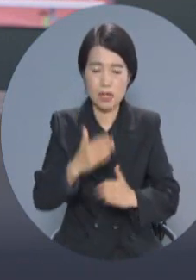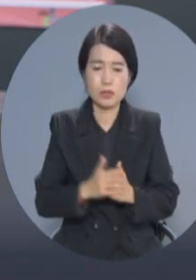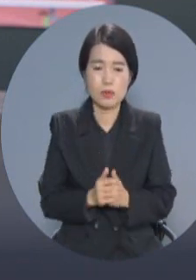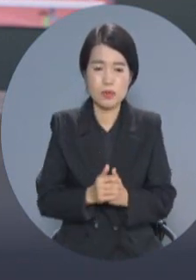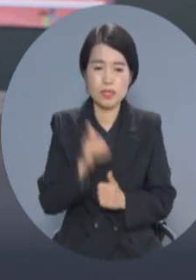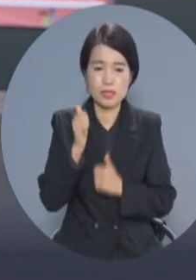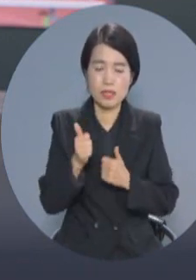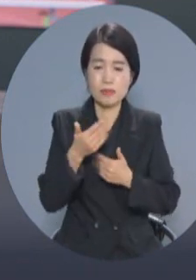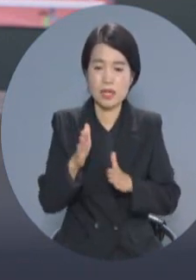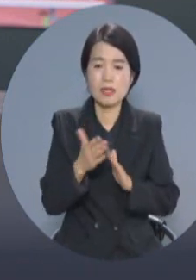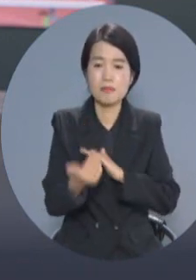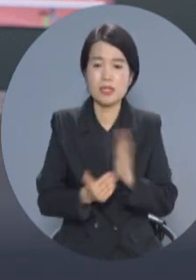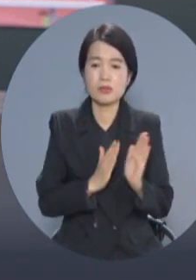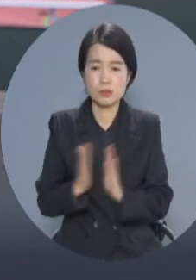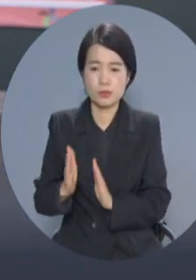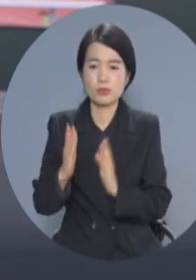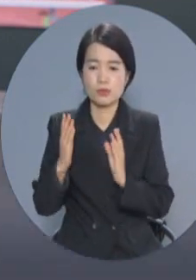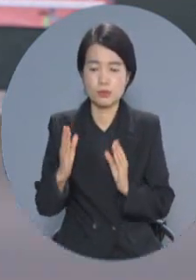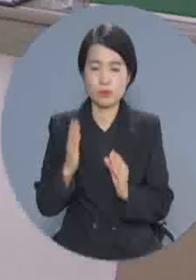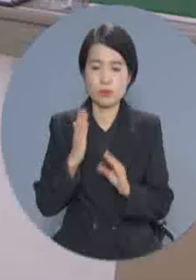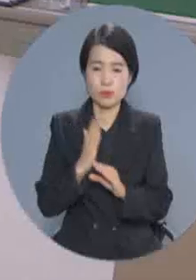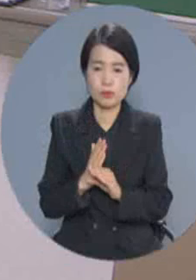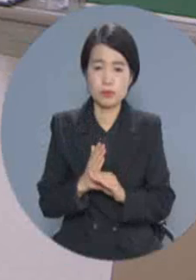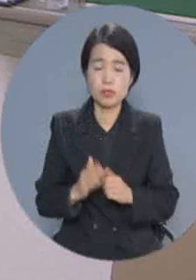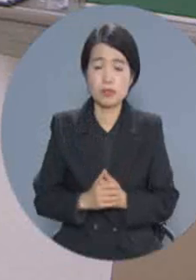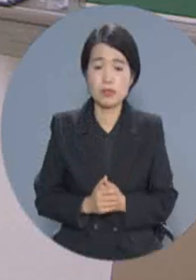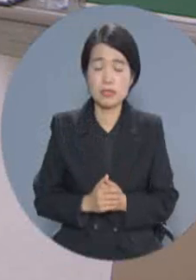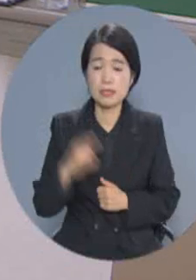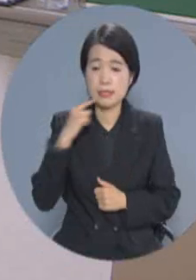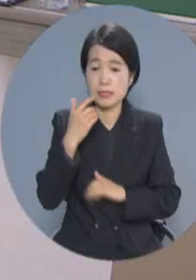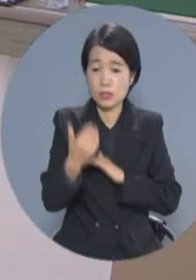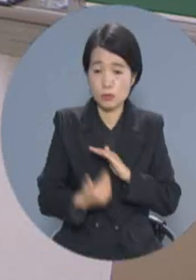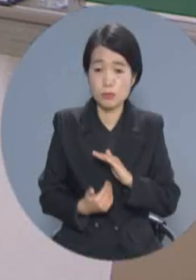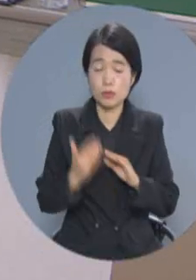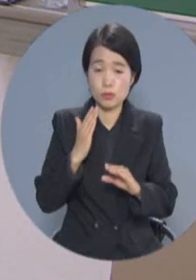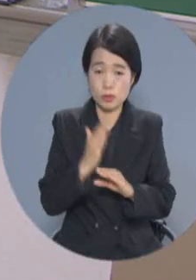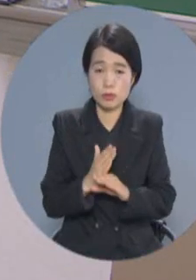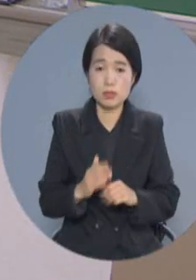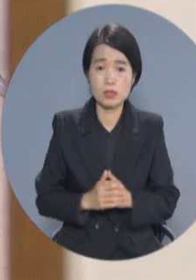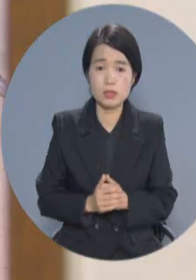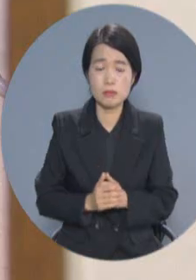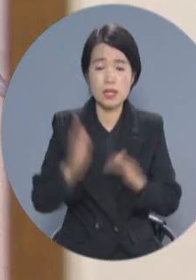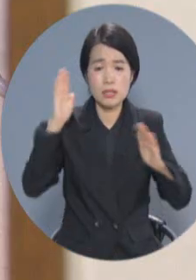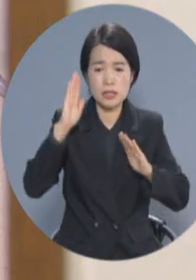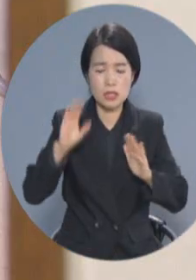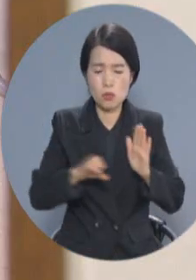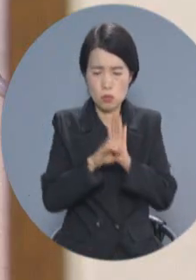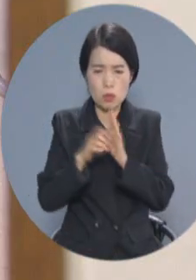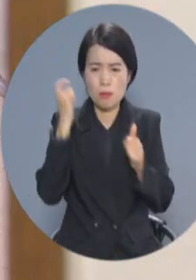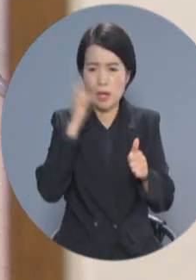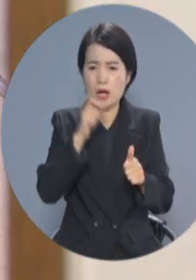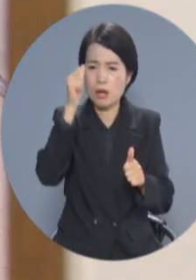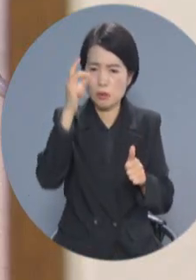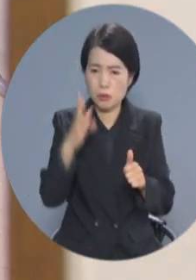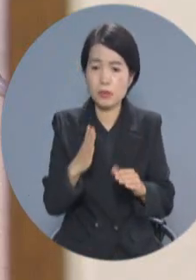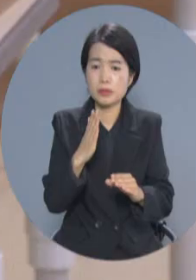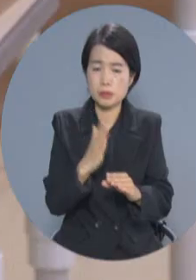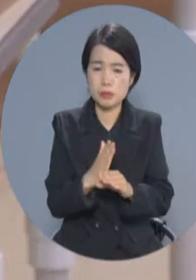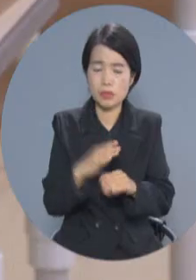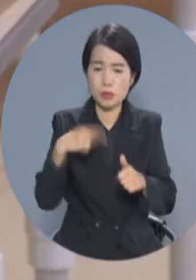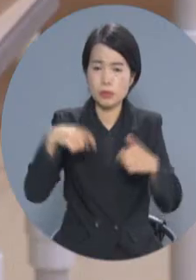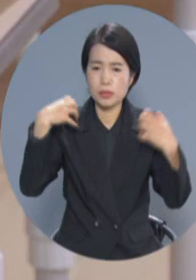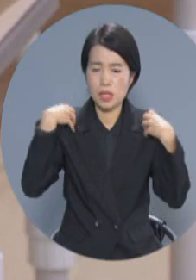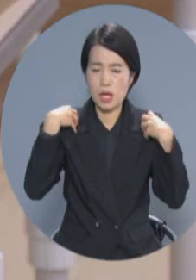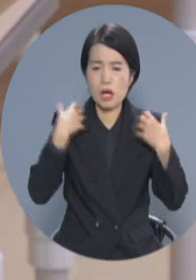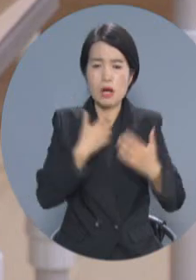있도록 시험장을 준비를 하고 있고요. 철저한 준비가 이루어지고 있지만 수험생들의 코로나19 확진이 잇따르면서